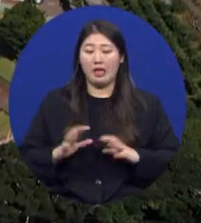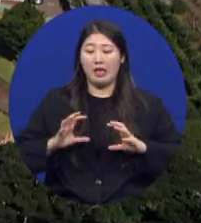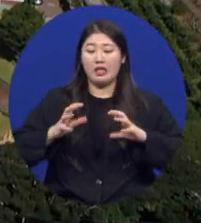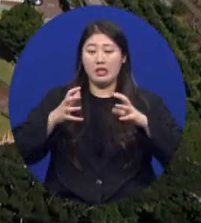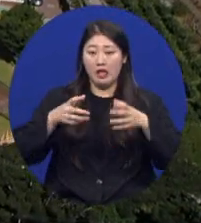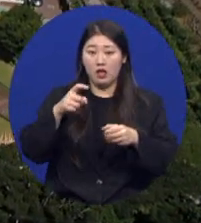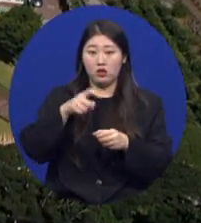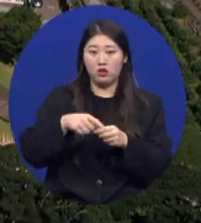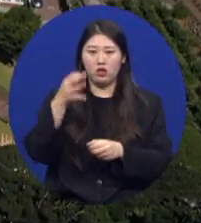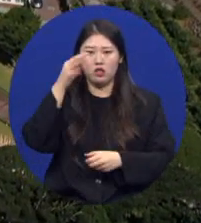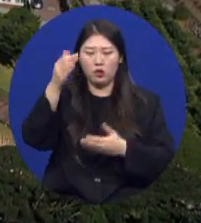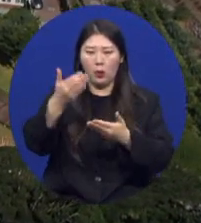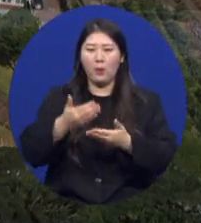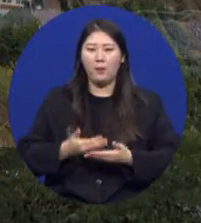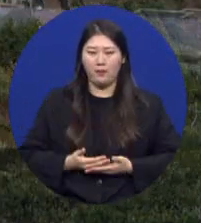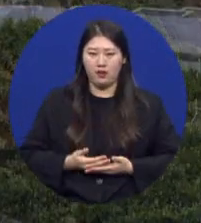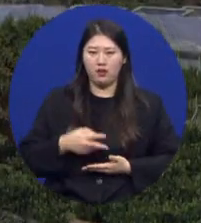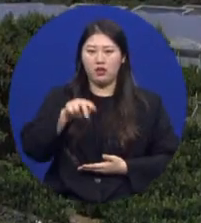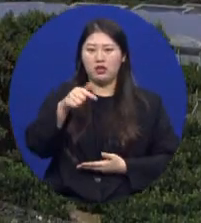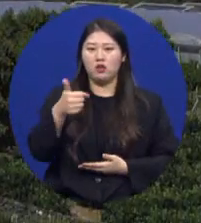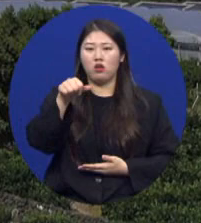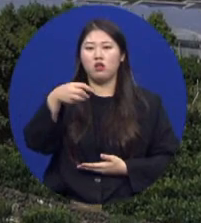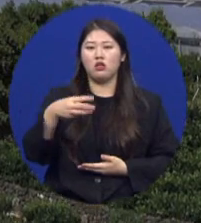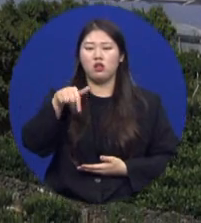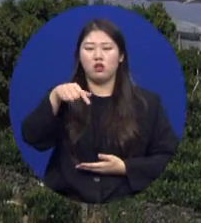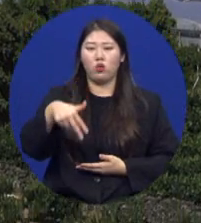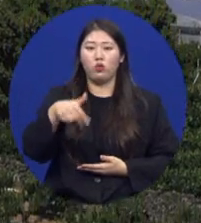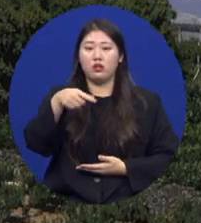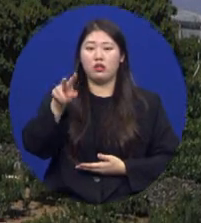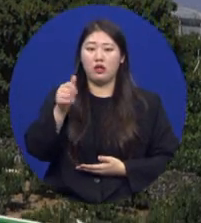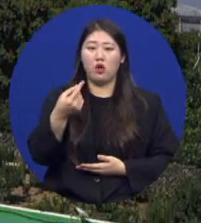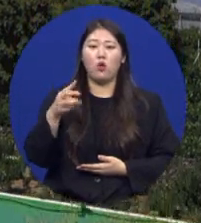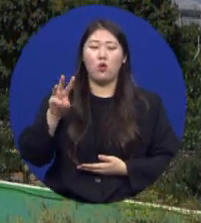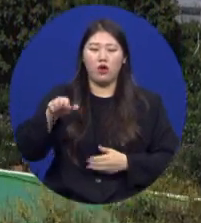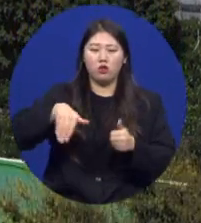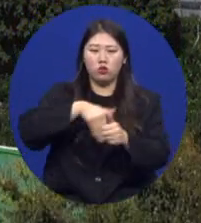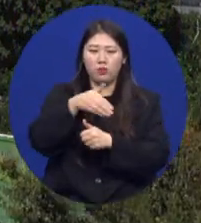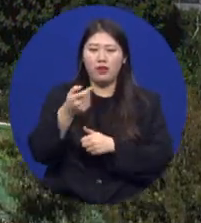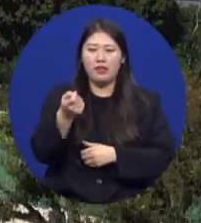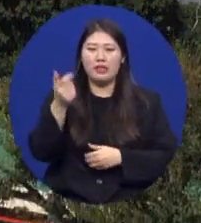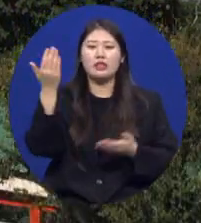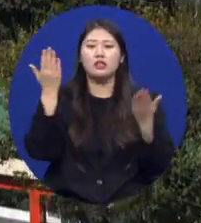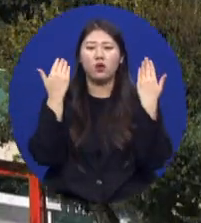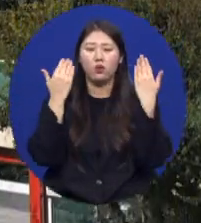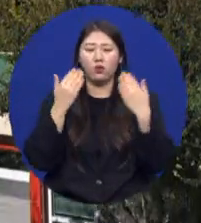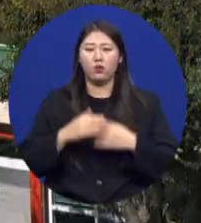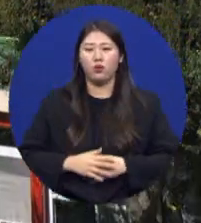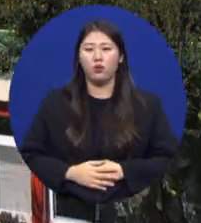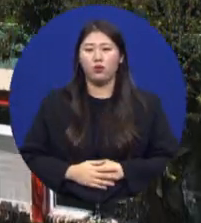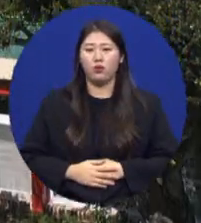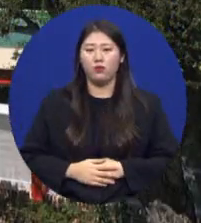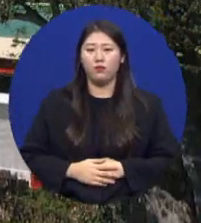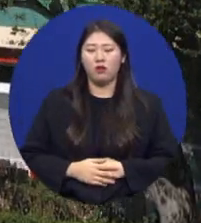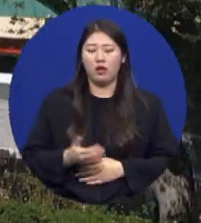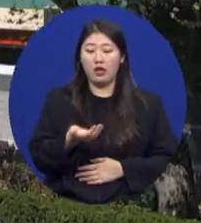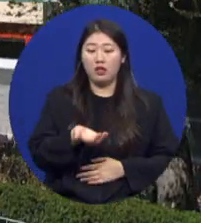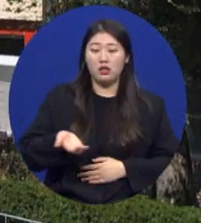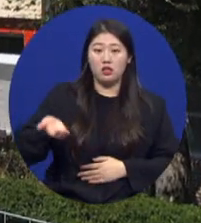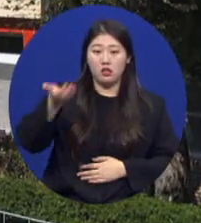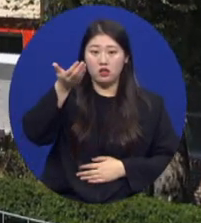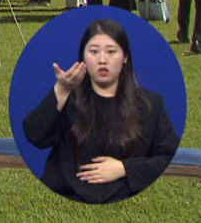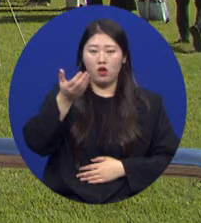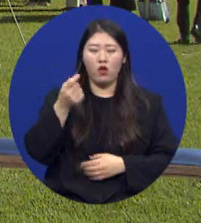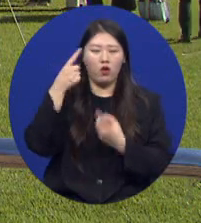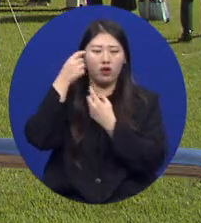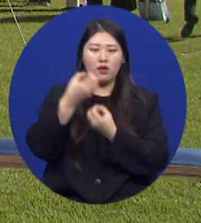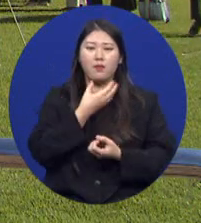세계적으로 인정받은 남사르 습지인 선을 곧자왈 동백동산 인근의 작은 학교. 본교 승격을 기념하는 행사가